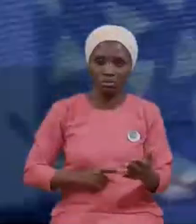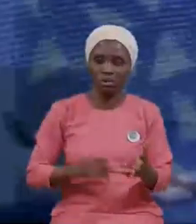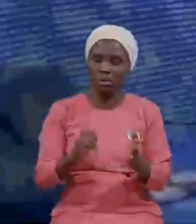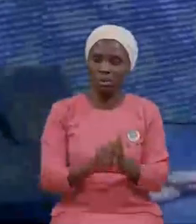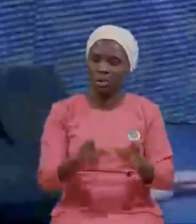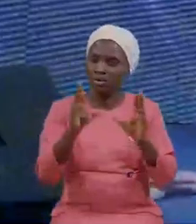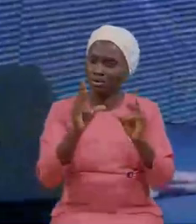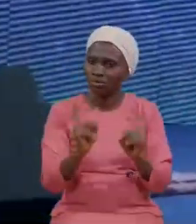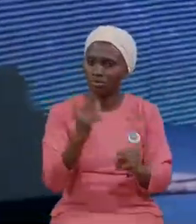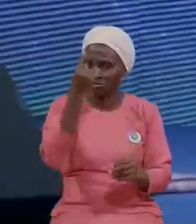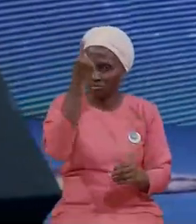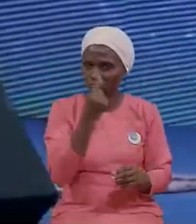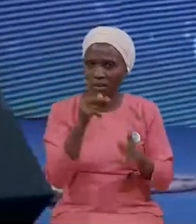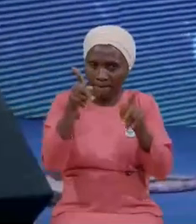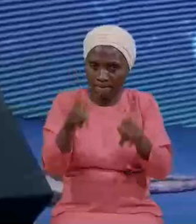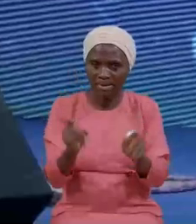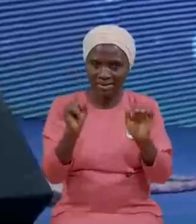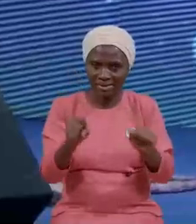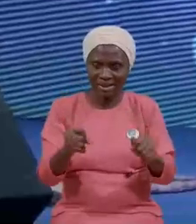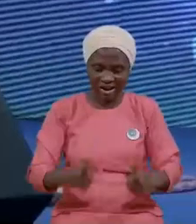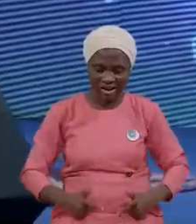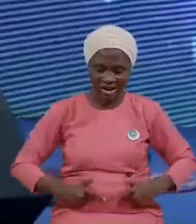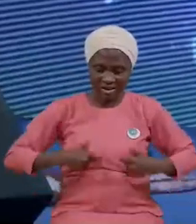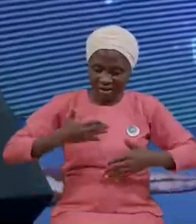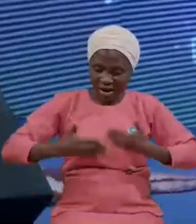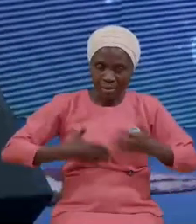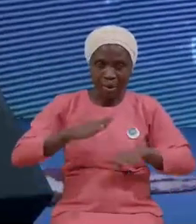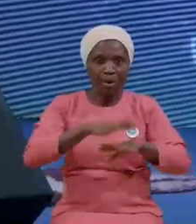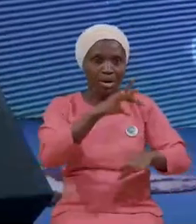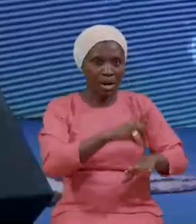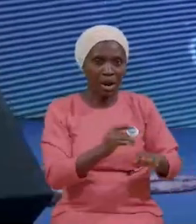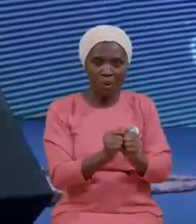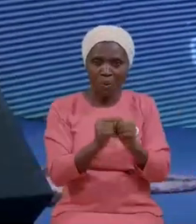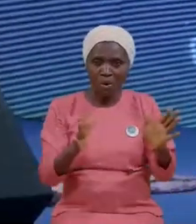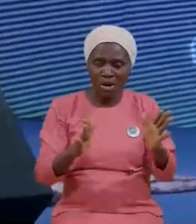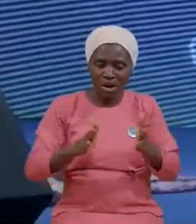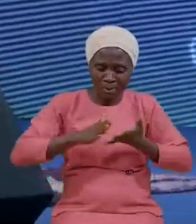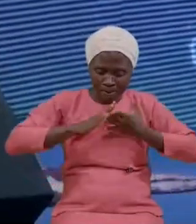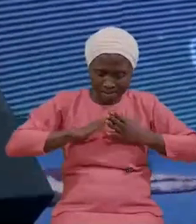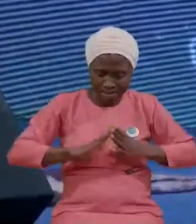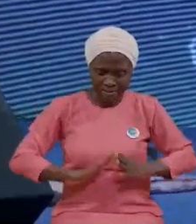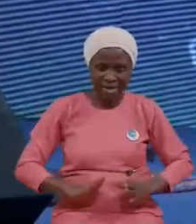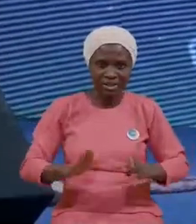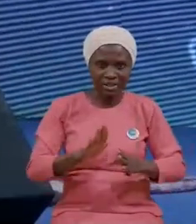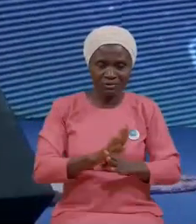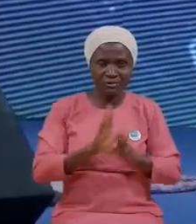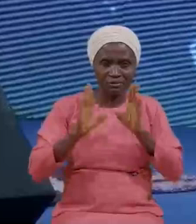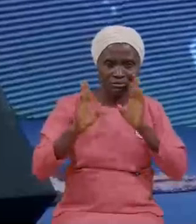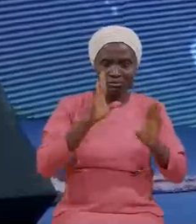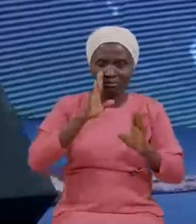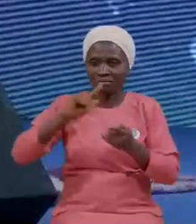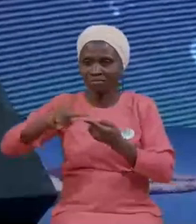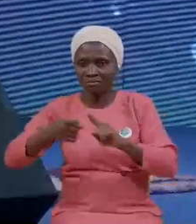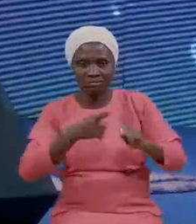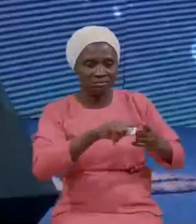Aucune personne ne peut vivre heureusement sur la terre sans donc les interactions,